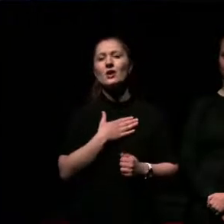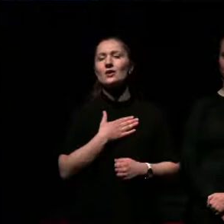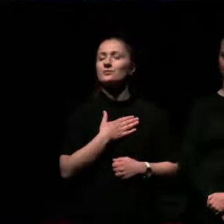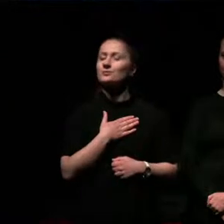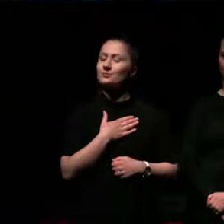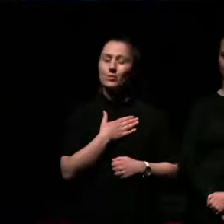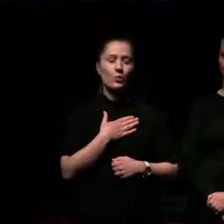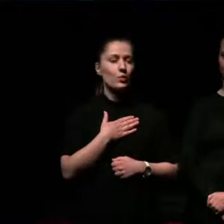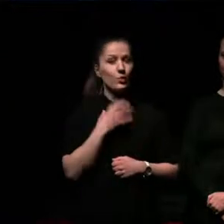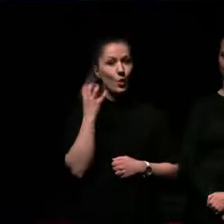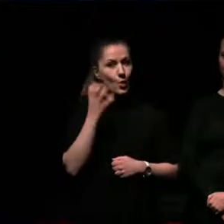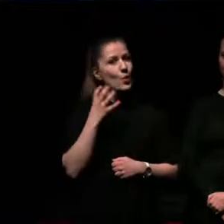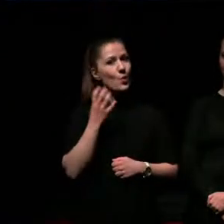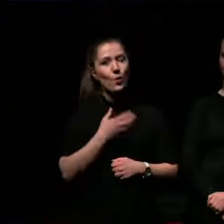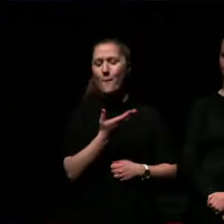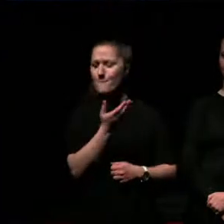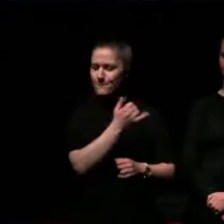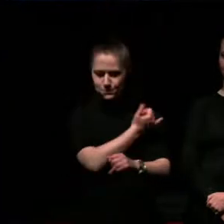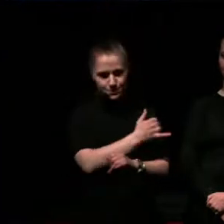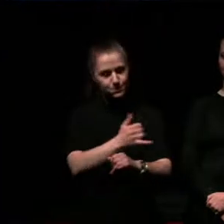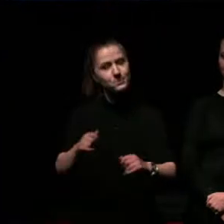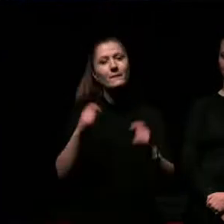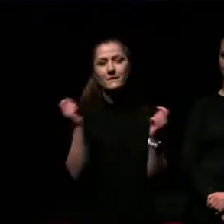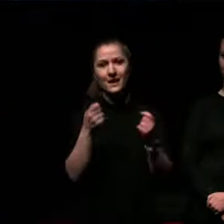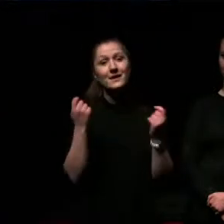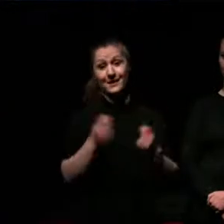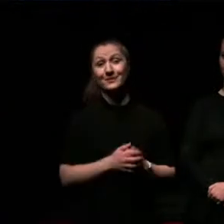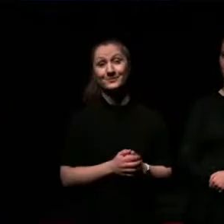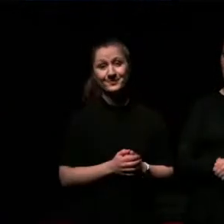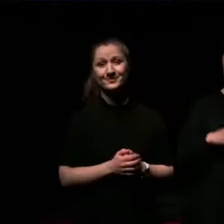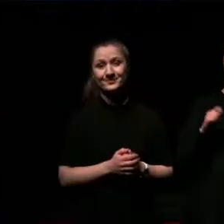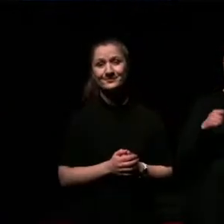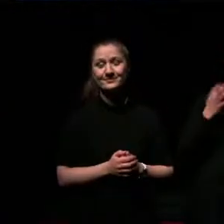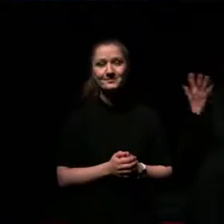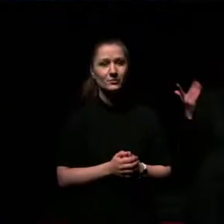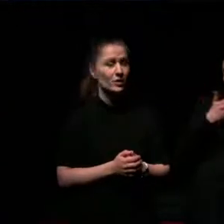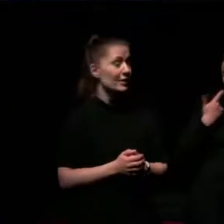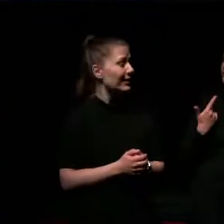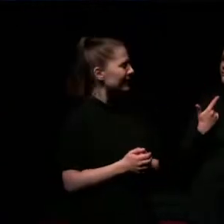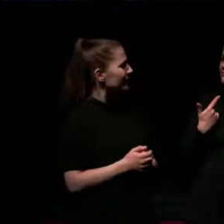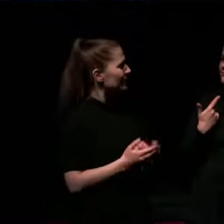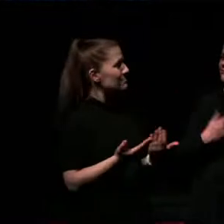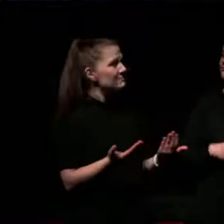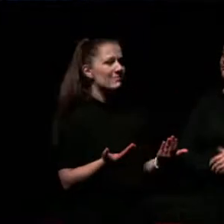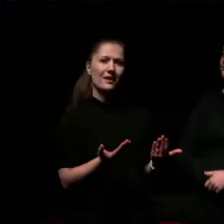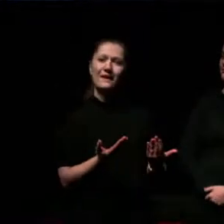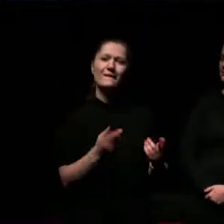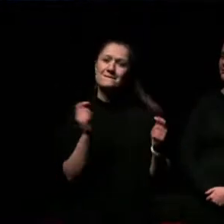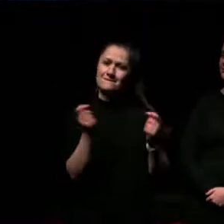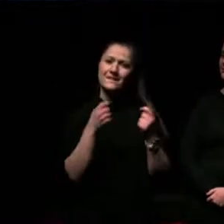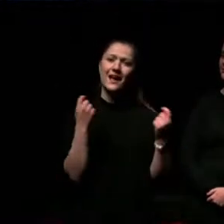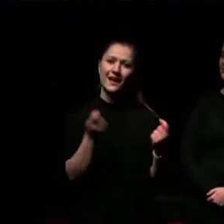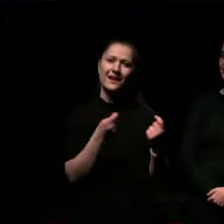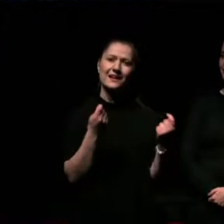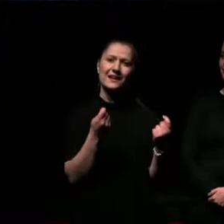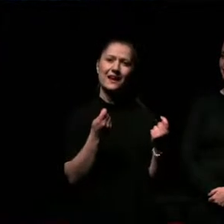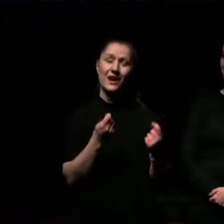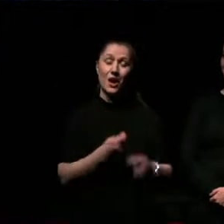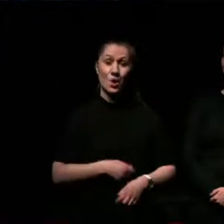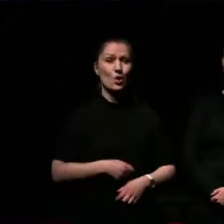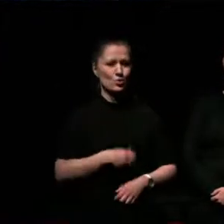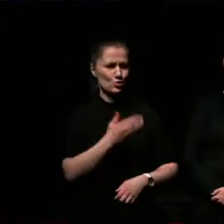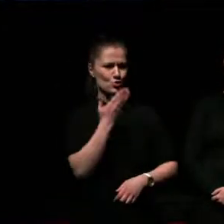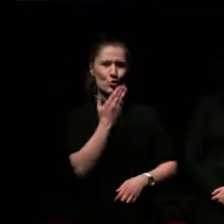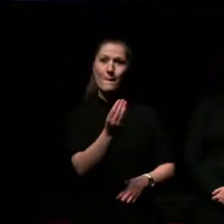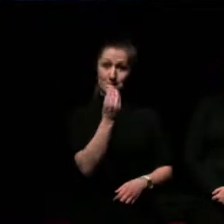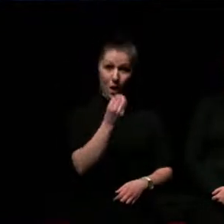så utrolig mye å feire. Ja, for hva det vi egentlig har å feire? Nei, vi feirer den utrolig gode